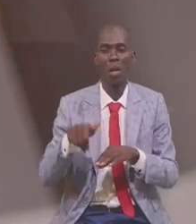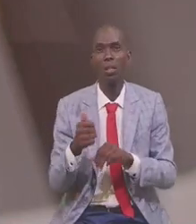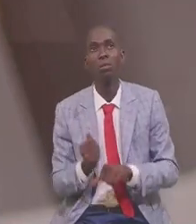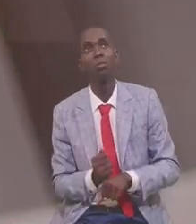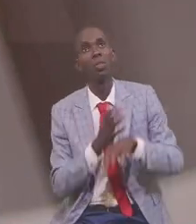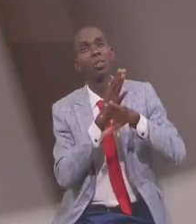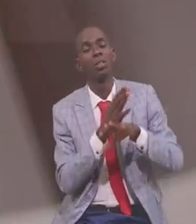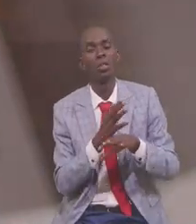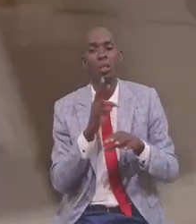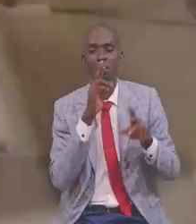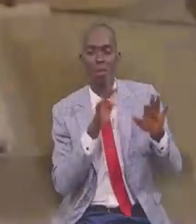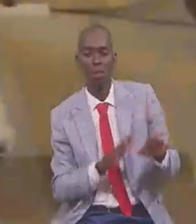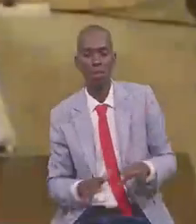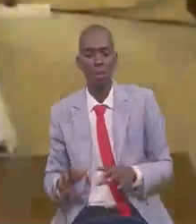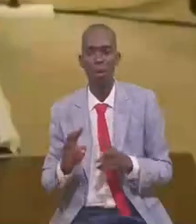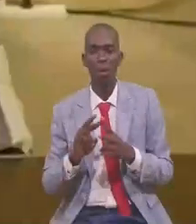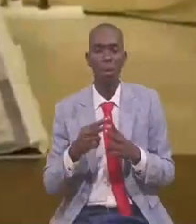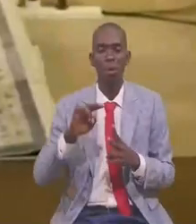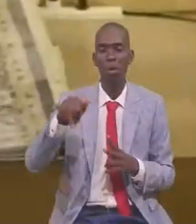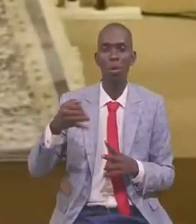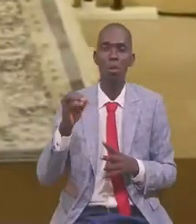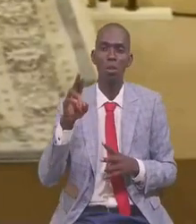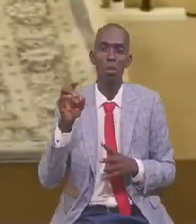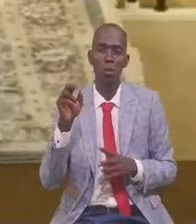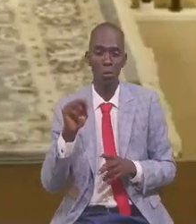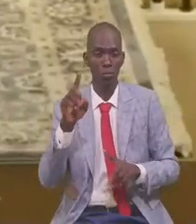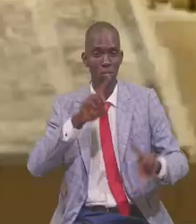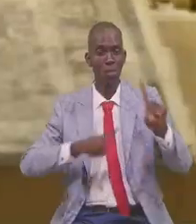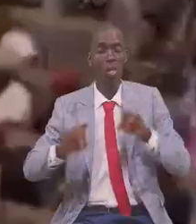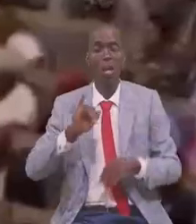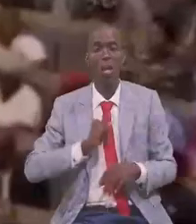traversent aucun fleuve, aucun Jourdain. Moi, je vais réussir ma test.